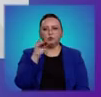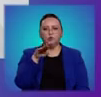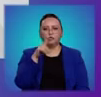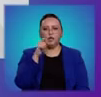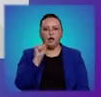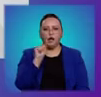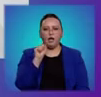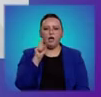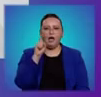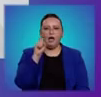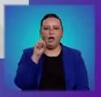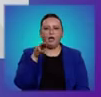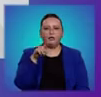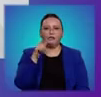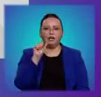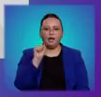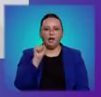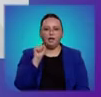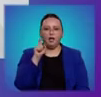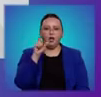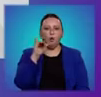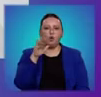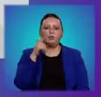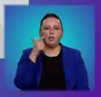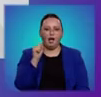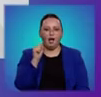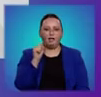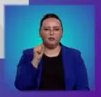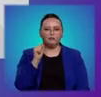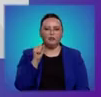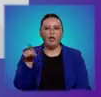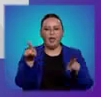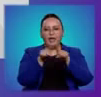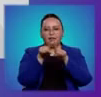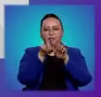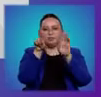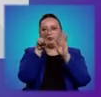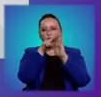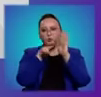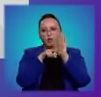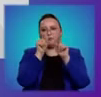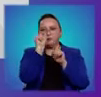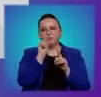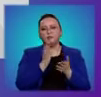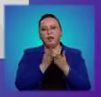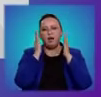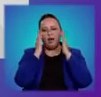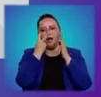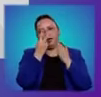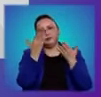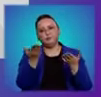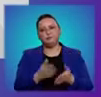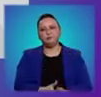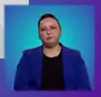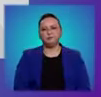читхүү. Хадаг гэдгийг монгол бичгээр хадхуу гэж бичиж байна. За, хутгах гэдэг үгийг хутхуу гэж бичиж байна. Гэр